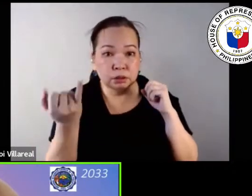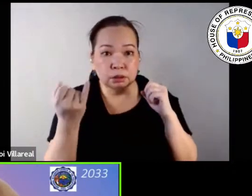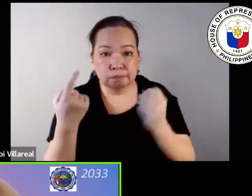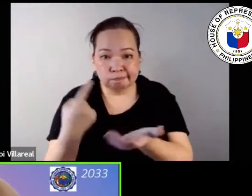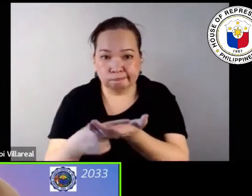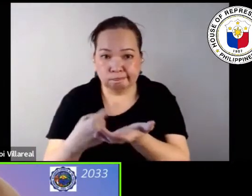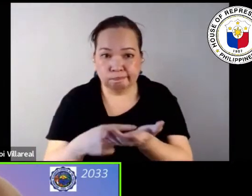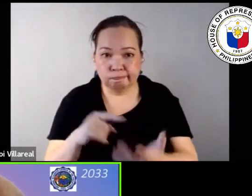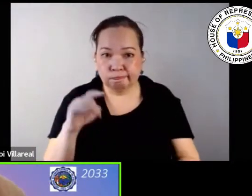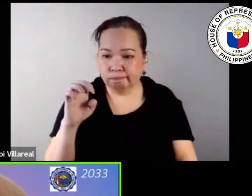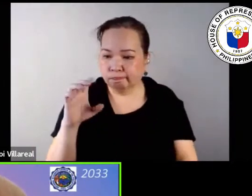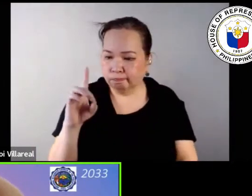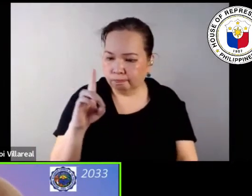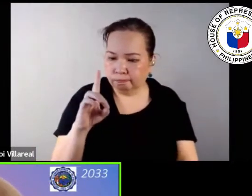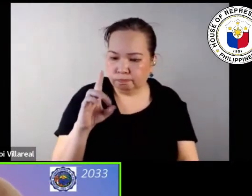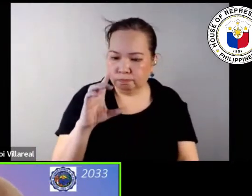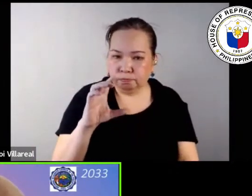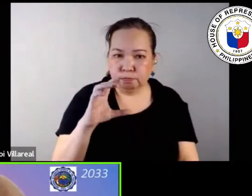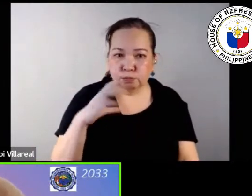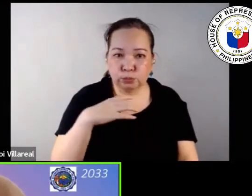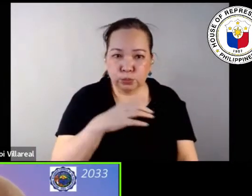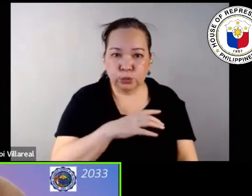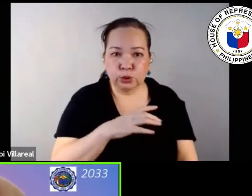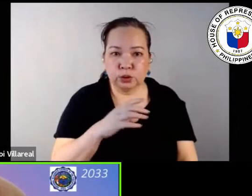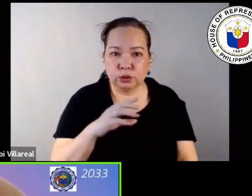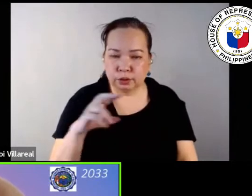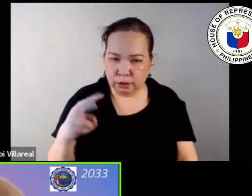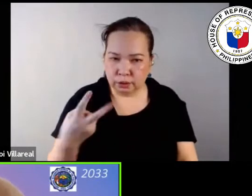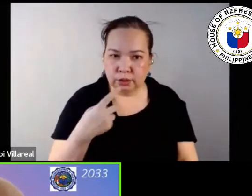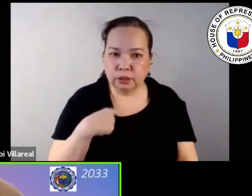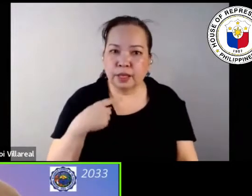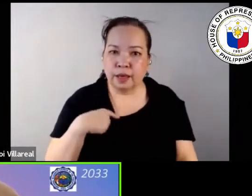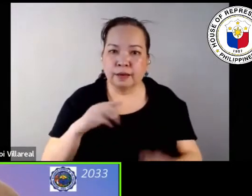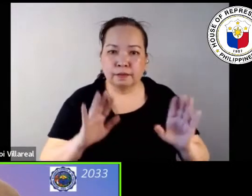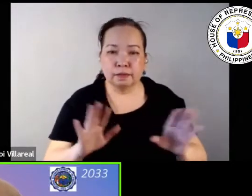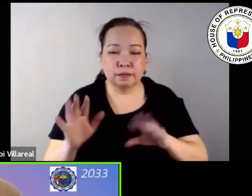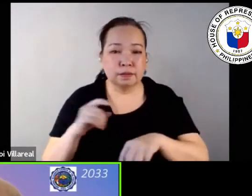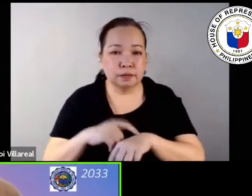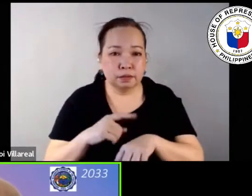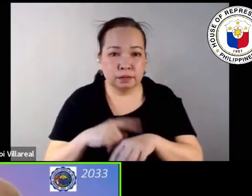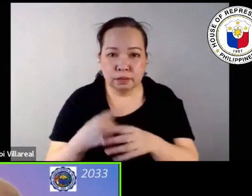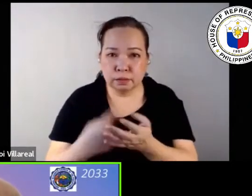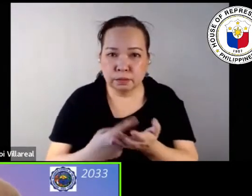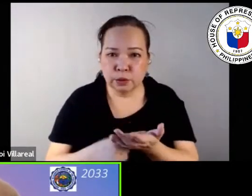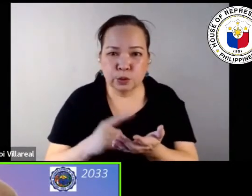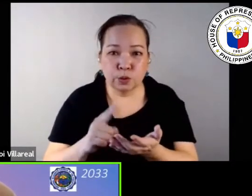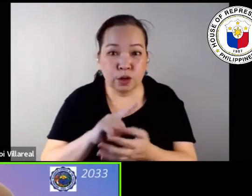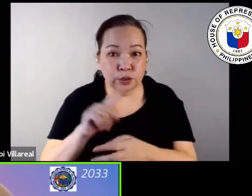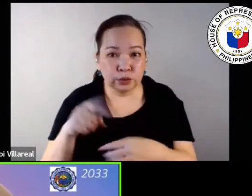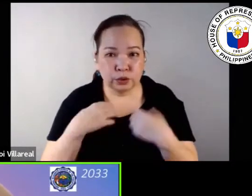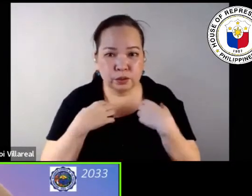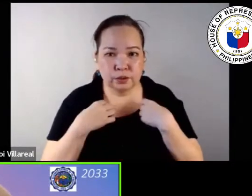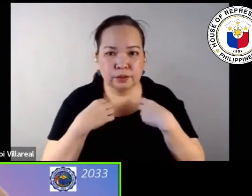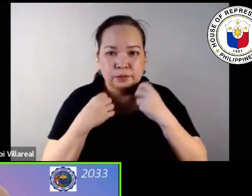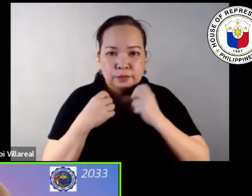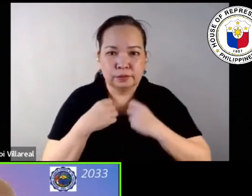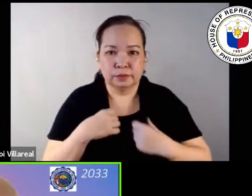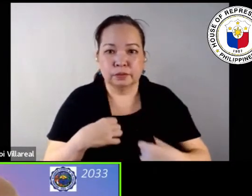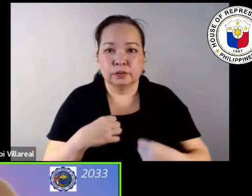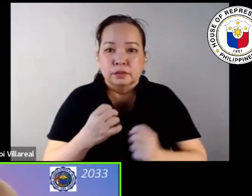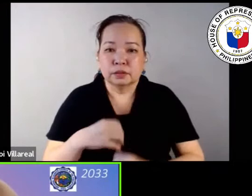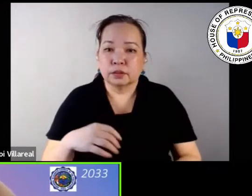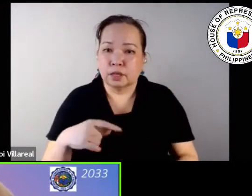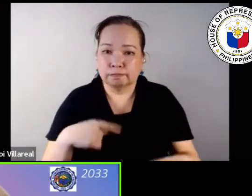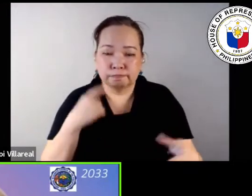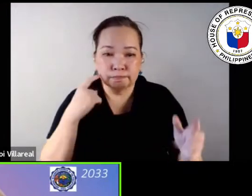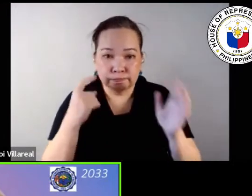Dahil magkakaroon tayo ng sapat na panahon para mahinahon natin na matingnan yung mga resulta ng pananaliksik. Kinikilala